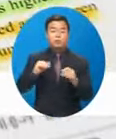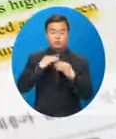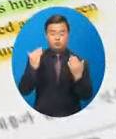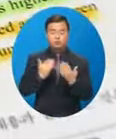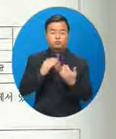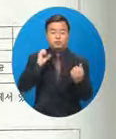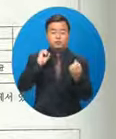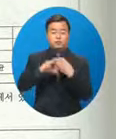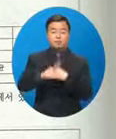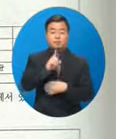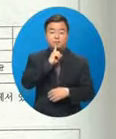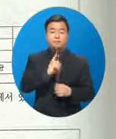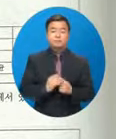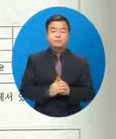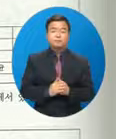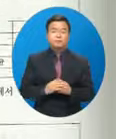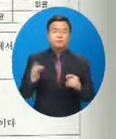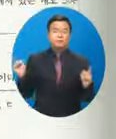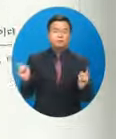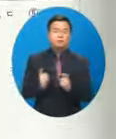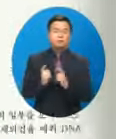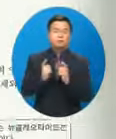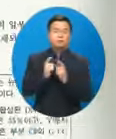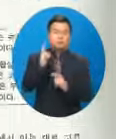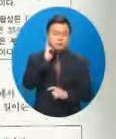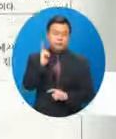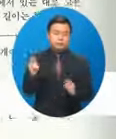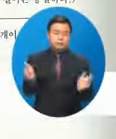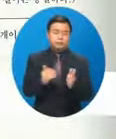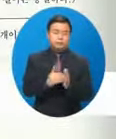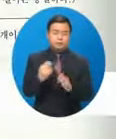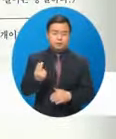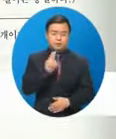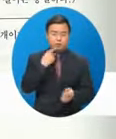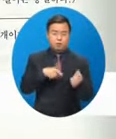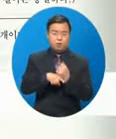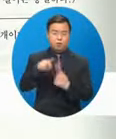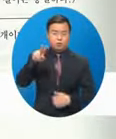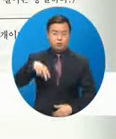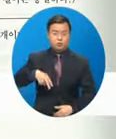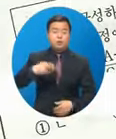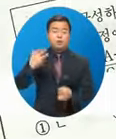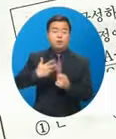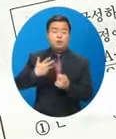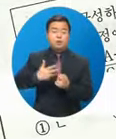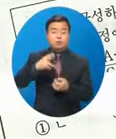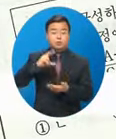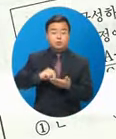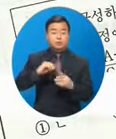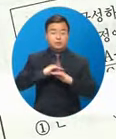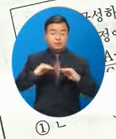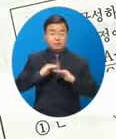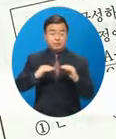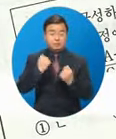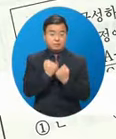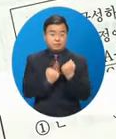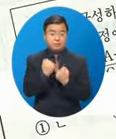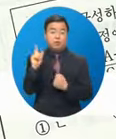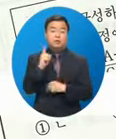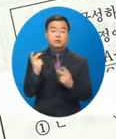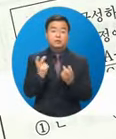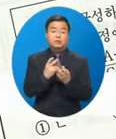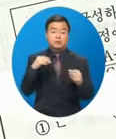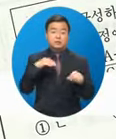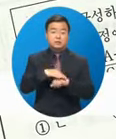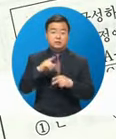했습니다. 논란이 됐던 생명과학 2 8번은 표현상 해석을 어떻게 하는지에 따라 보기 기억이